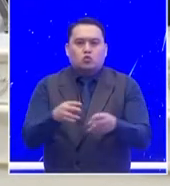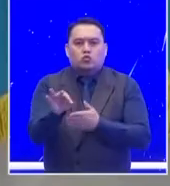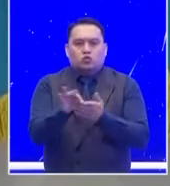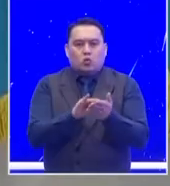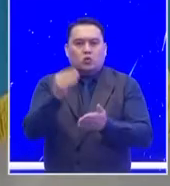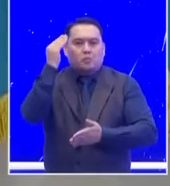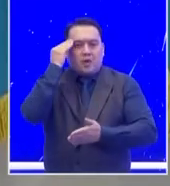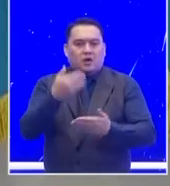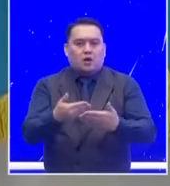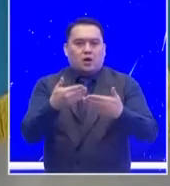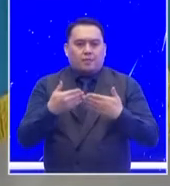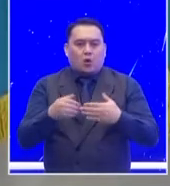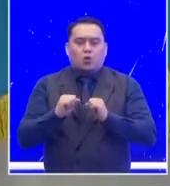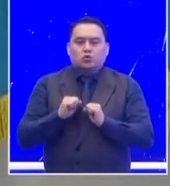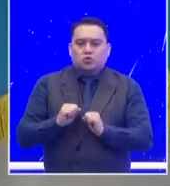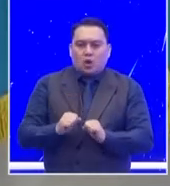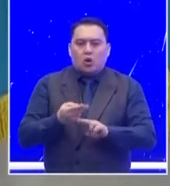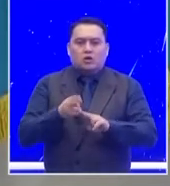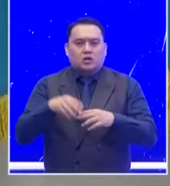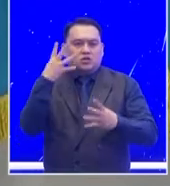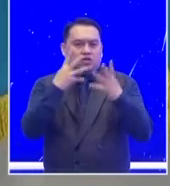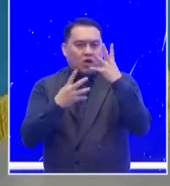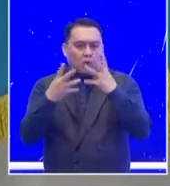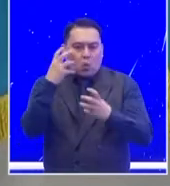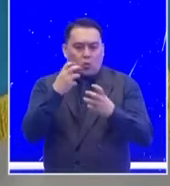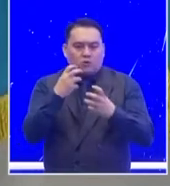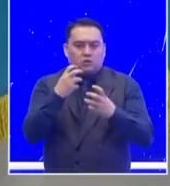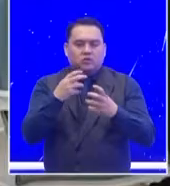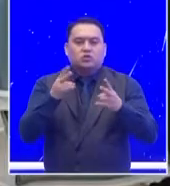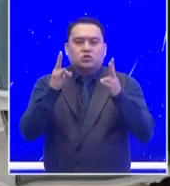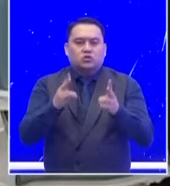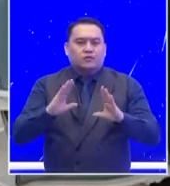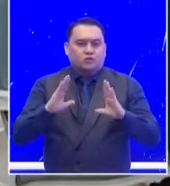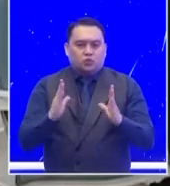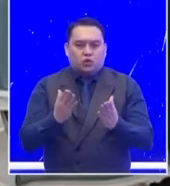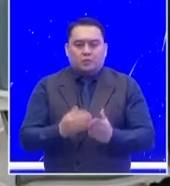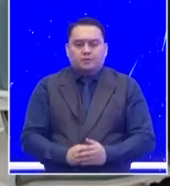меры по устранению последствий этого серьезного инцидента.